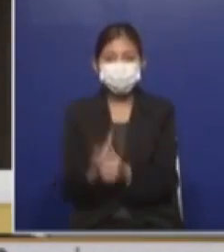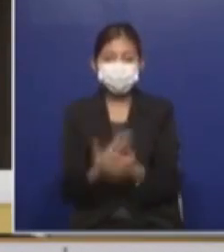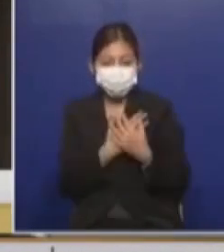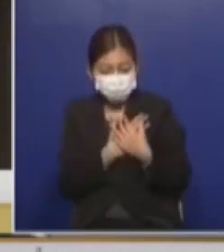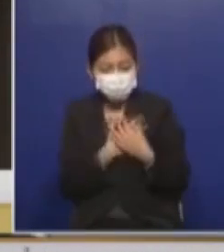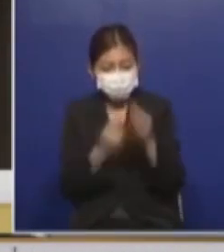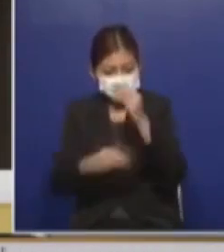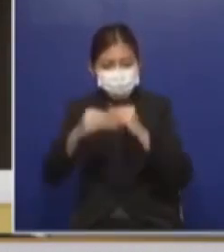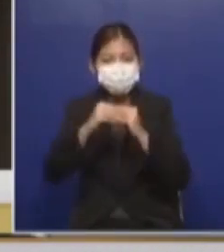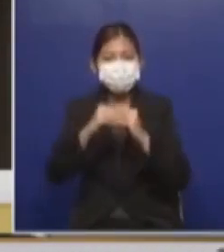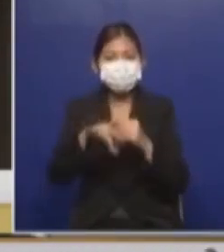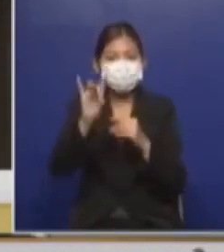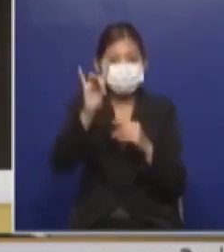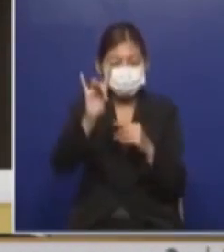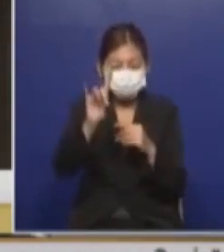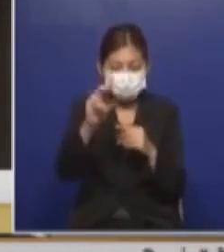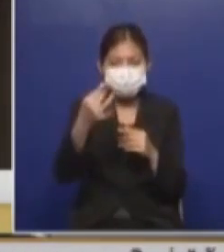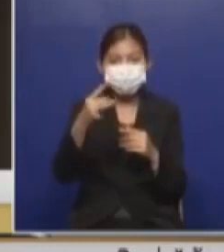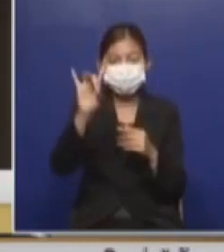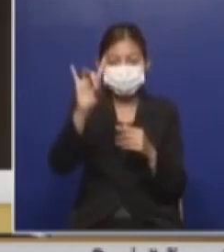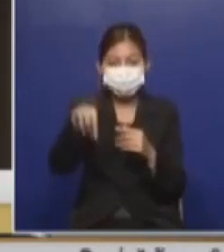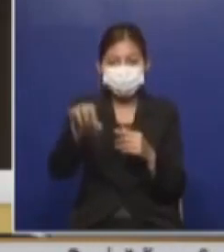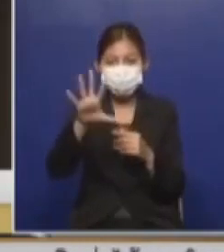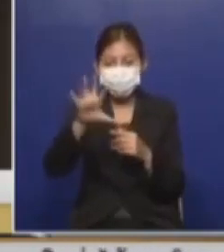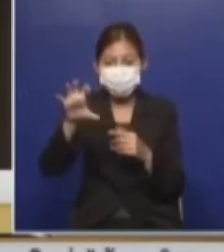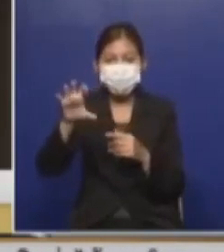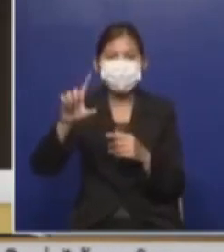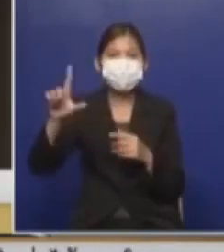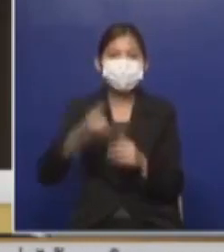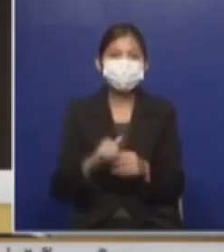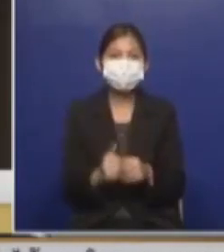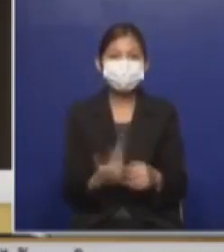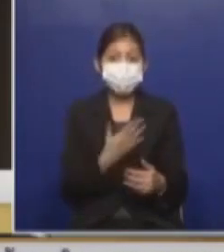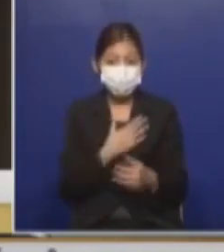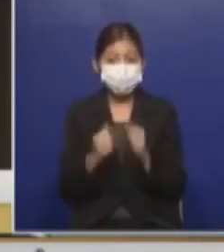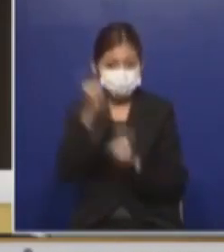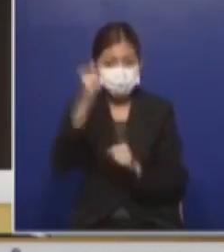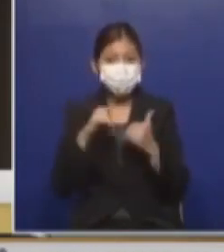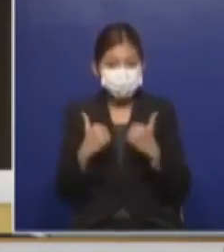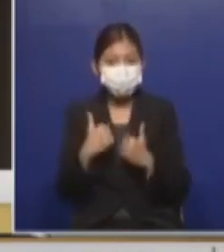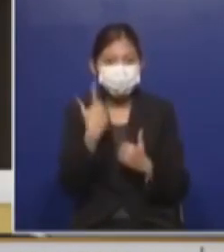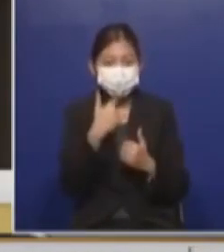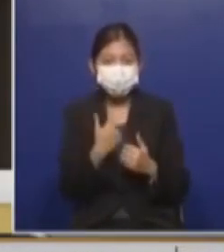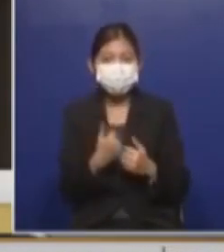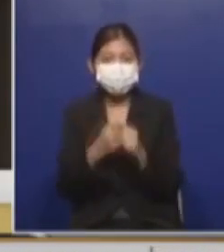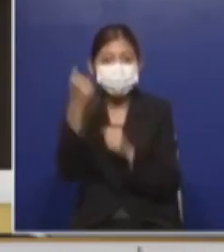ก 85,500 ล้านเราชนะวันนี้ใครชนะเรารักกันวันนี้ใครเข้าไป